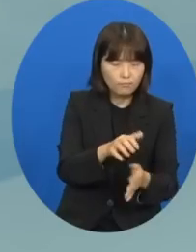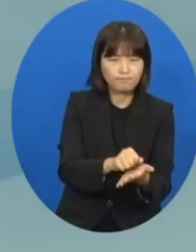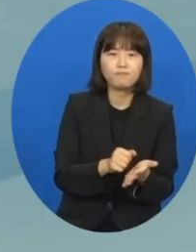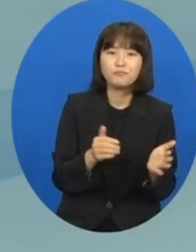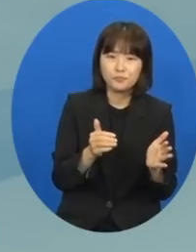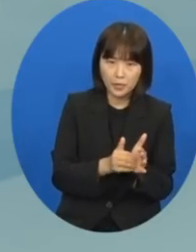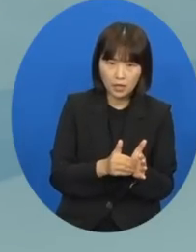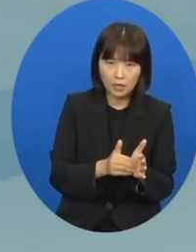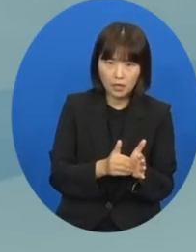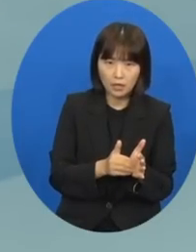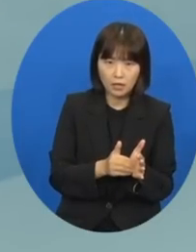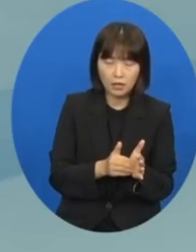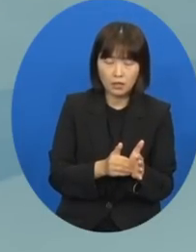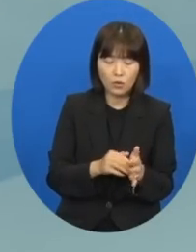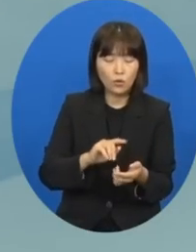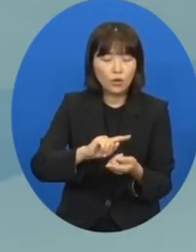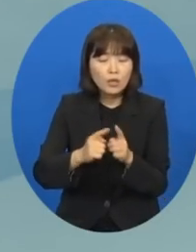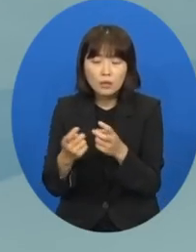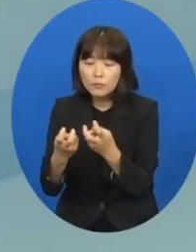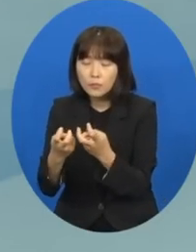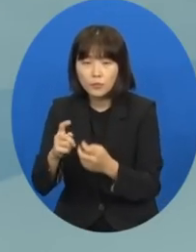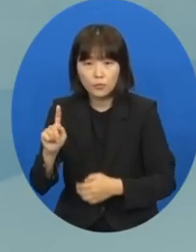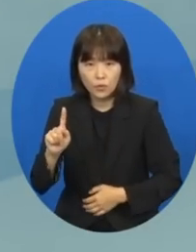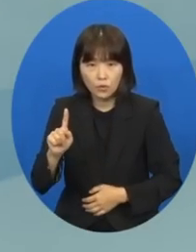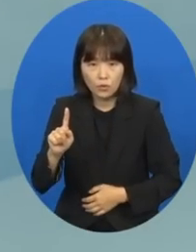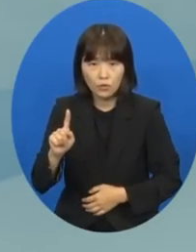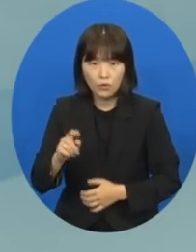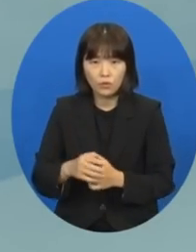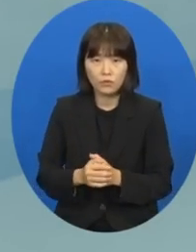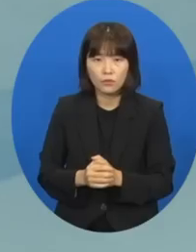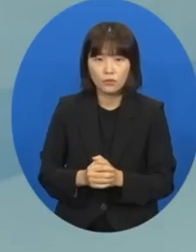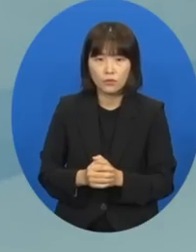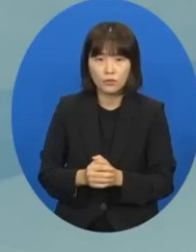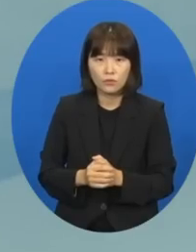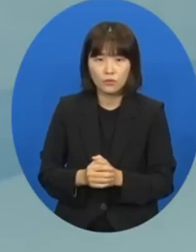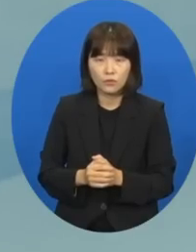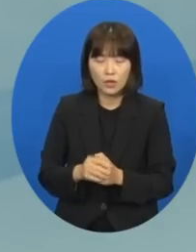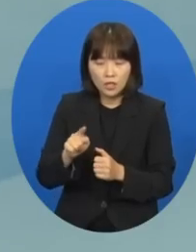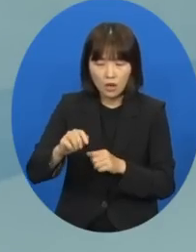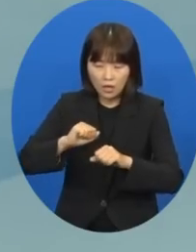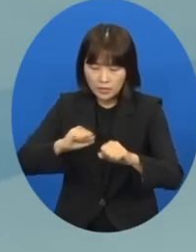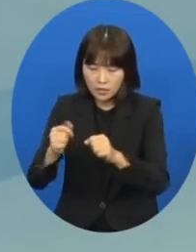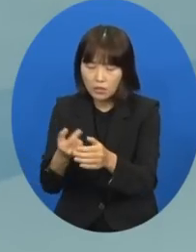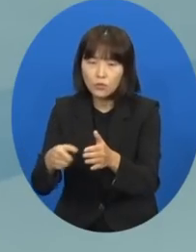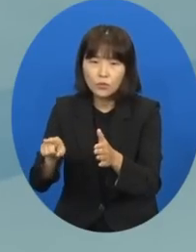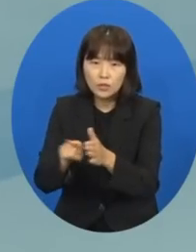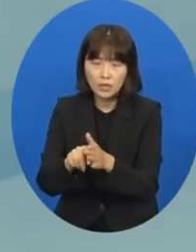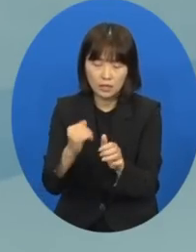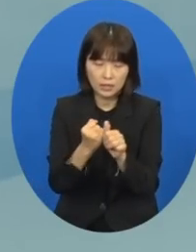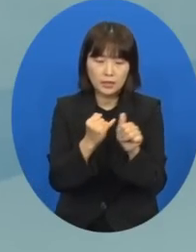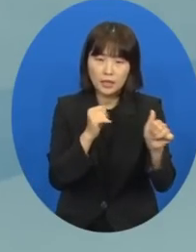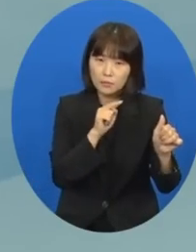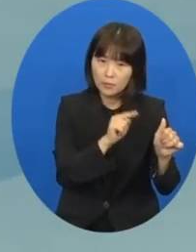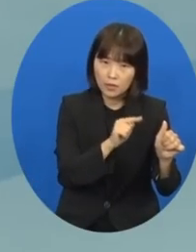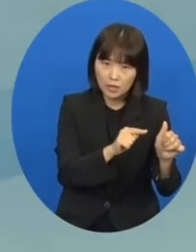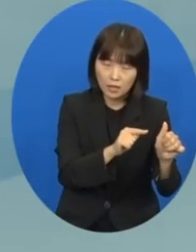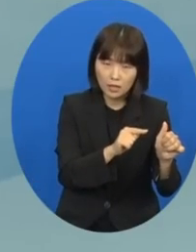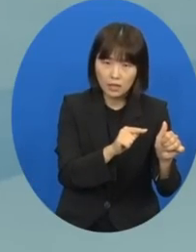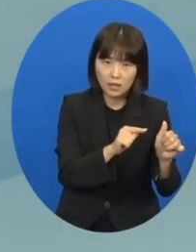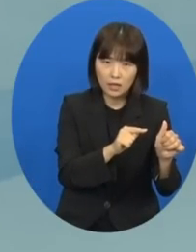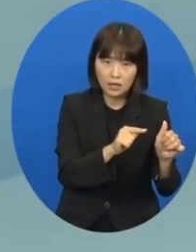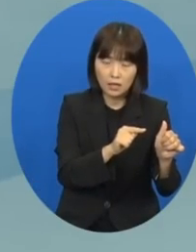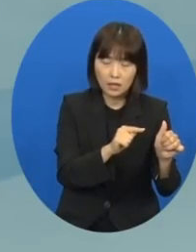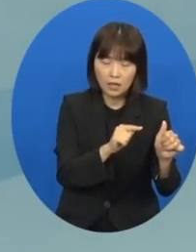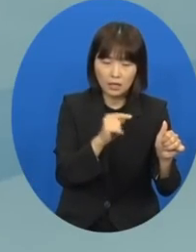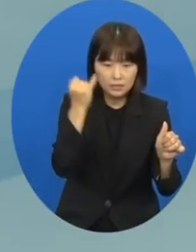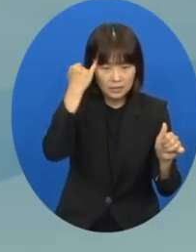그리고 대안이자 차선책인 그것을 열매를 맺기 위해서, 실행하기 위해서 남편에게 그 아이디어를